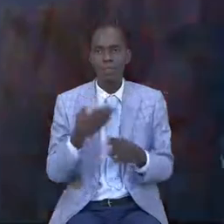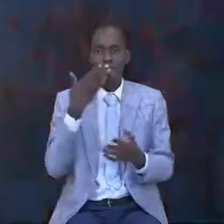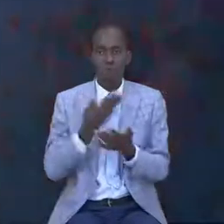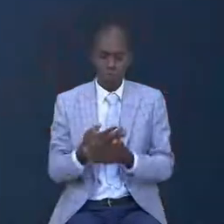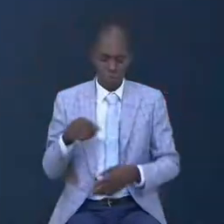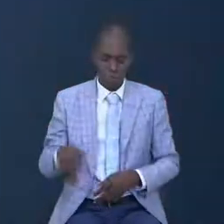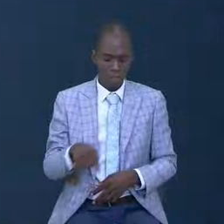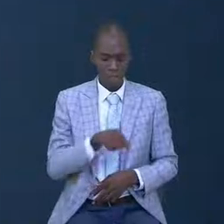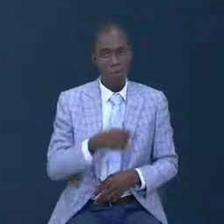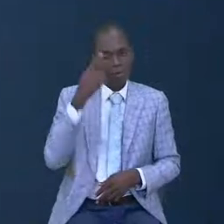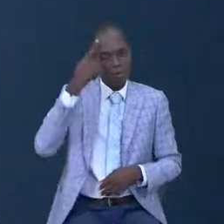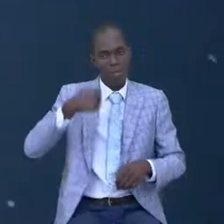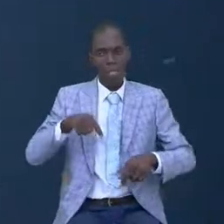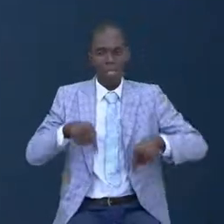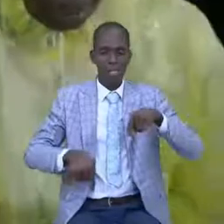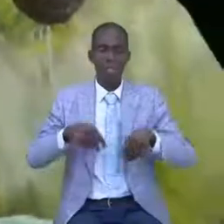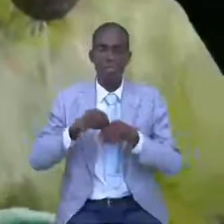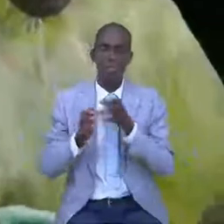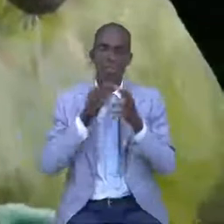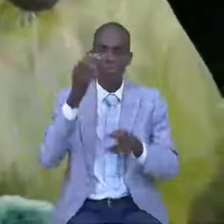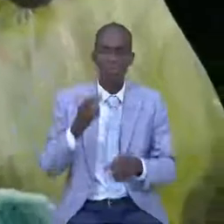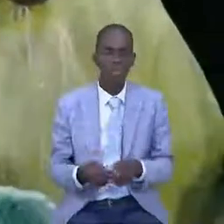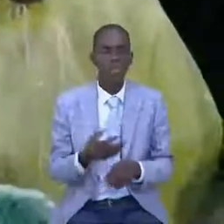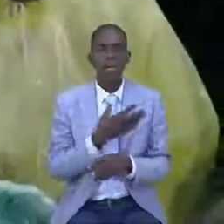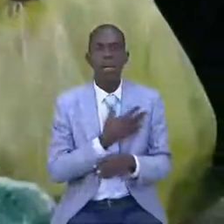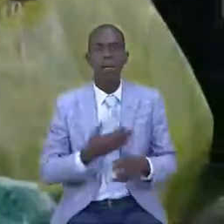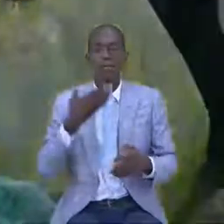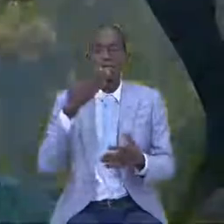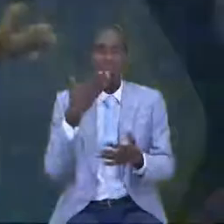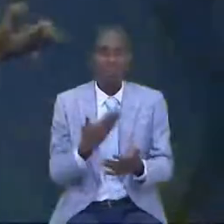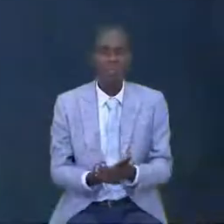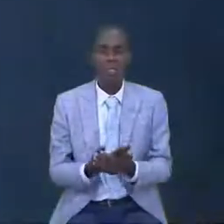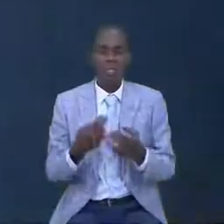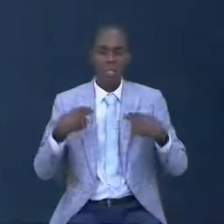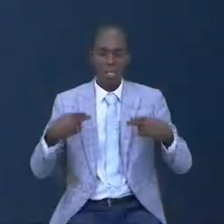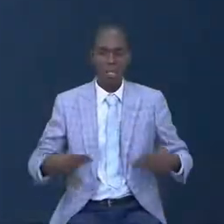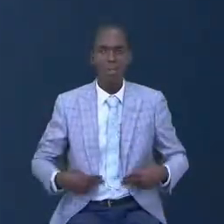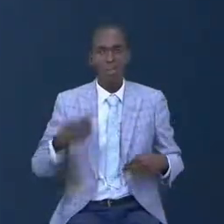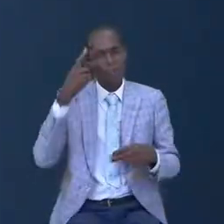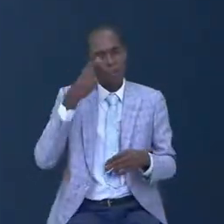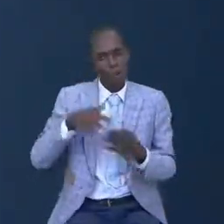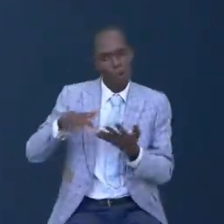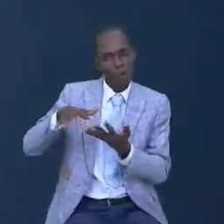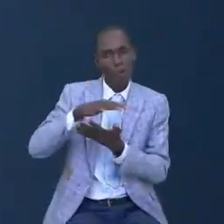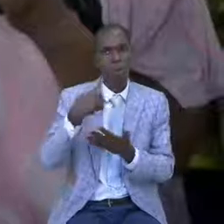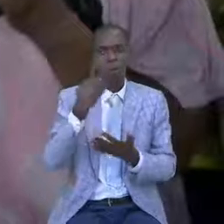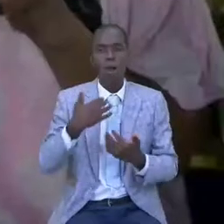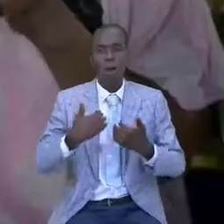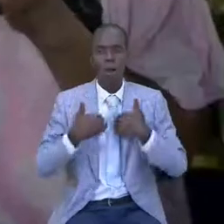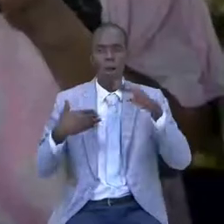tu demandais. La vision pour les aveugles. De bons pieds pour